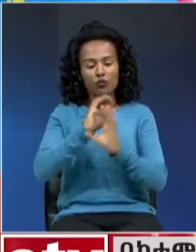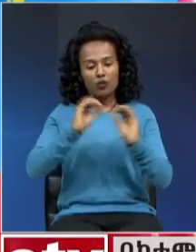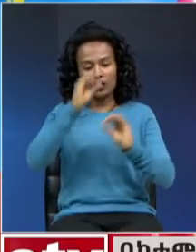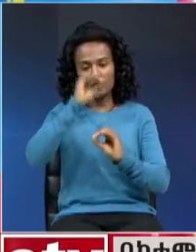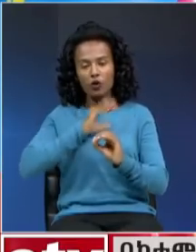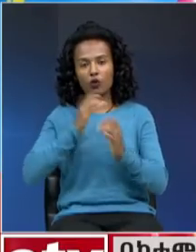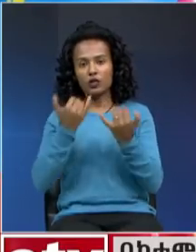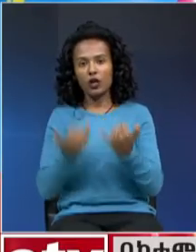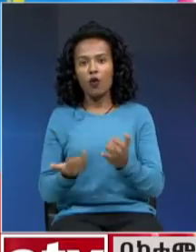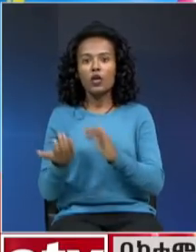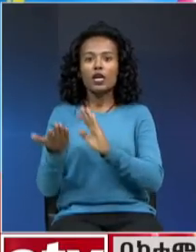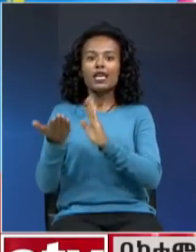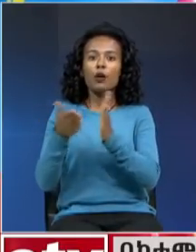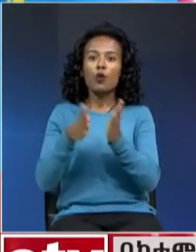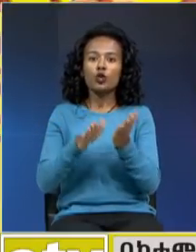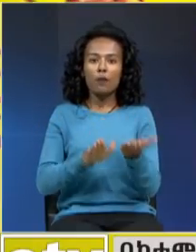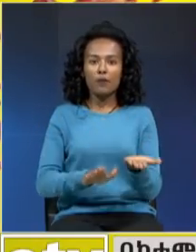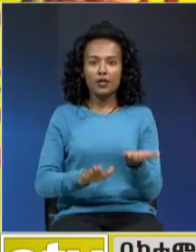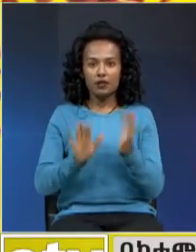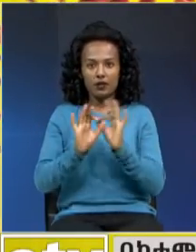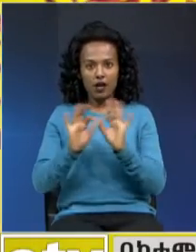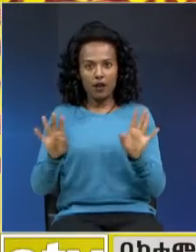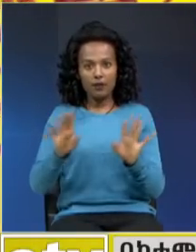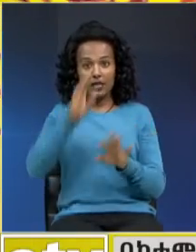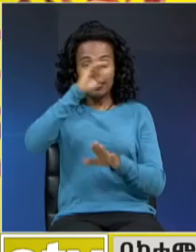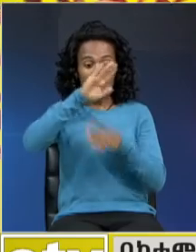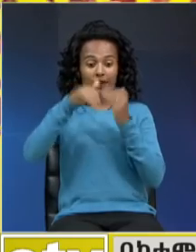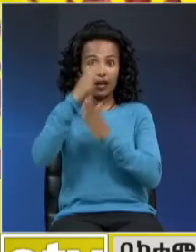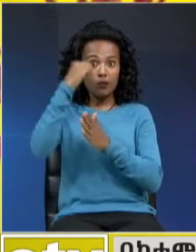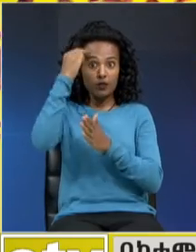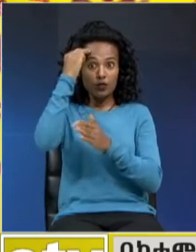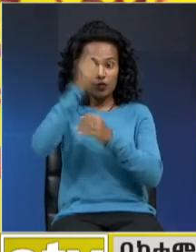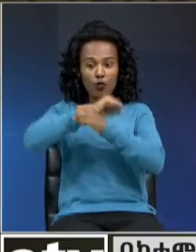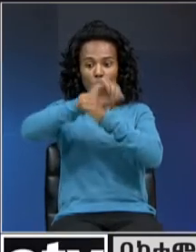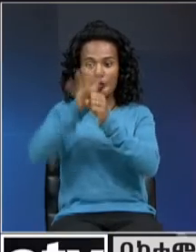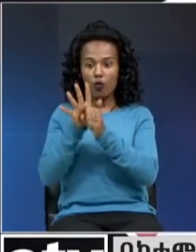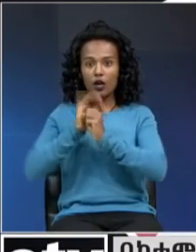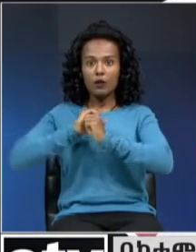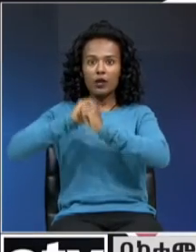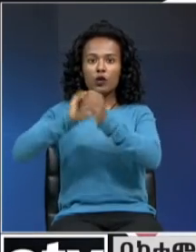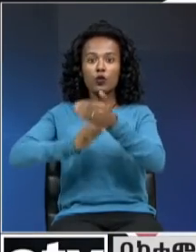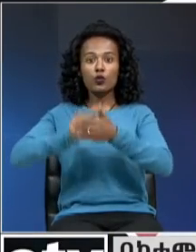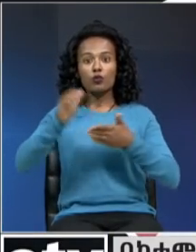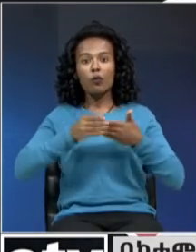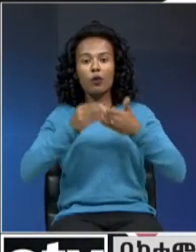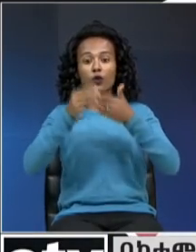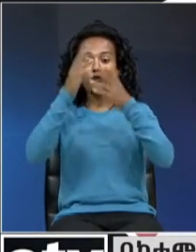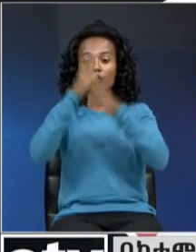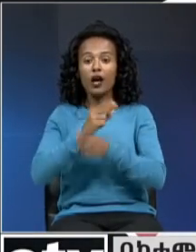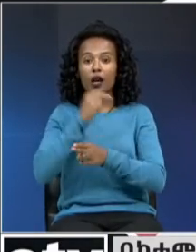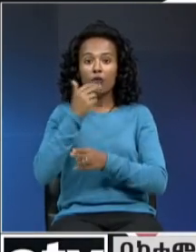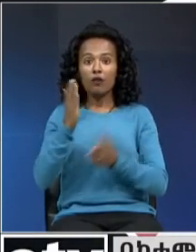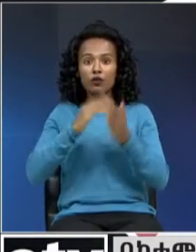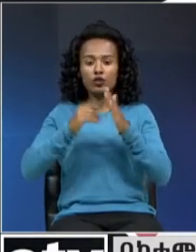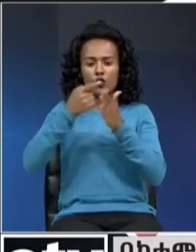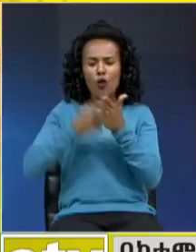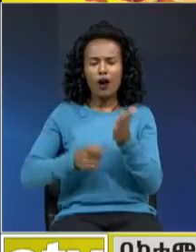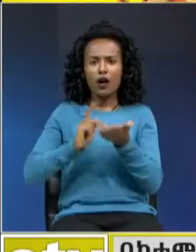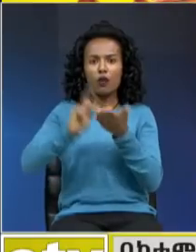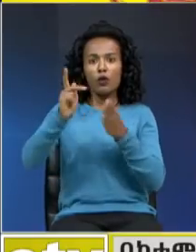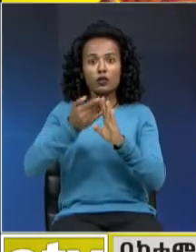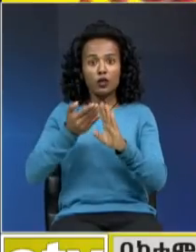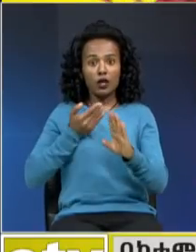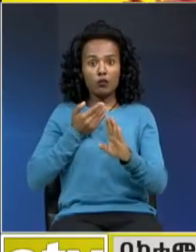እስካሁን የሞተብን የለም። ጠቅላይ ሚኒስትሩ የኮሮና ወረርሽኝን ለመከላከል የወጡ መመሪያዎችን ያለማክበር ችግር ዋጋ ከማስከፈሉ